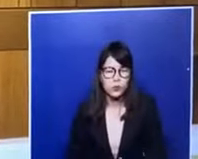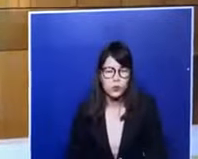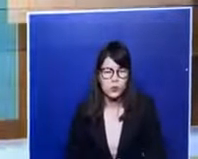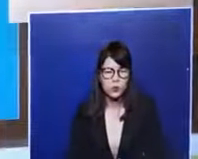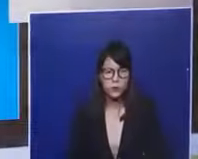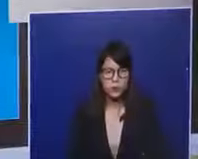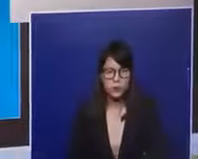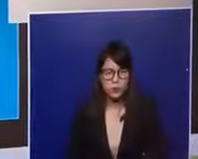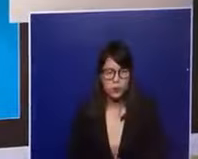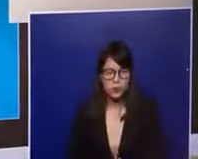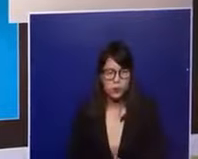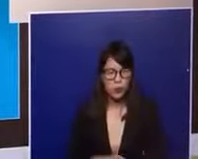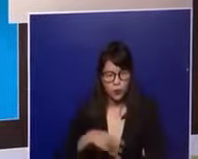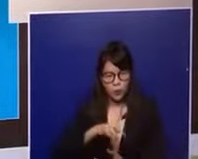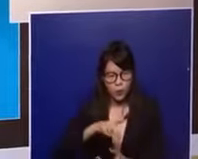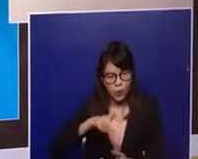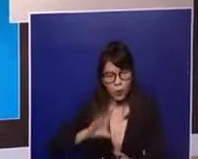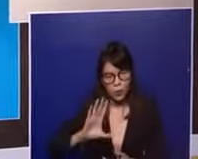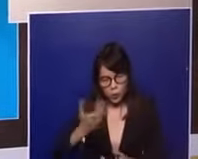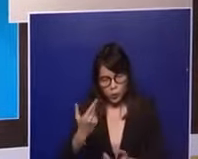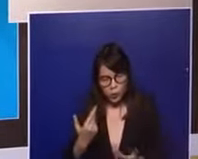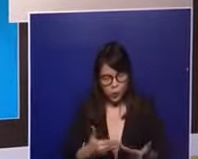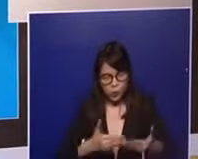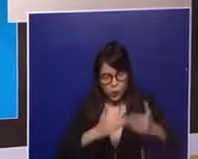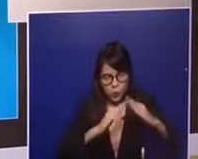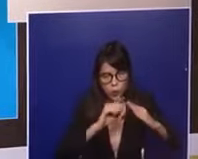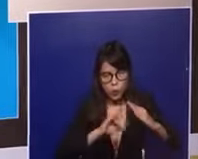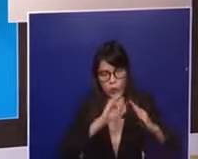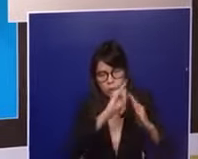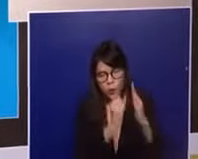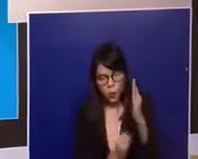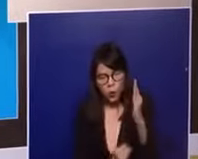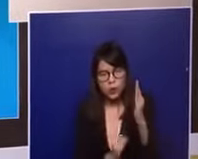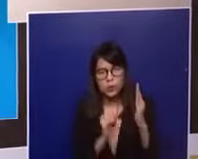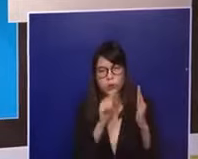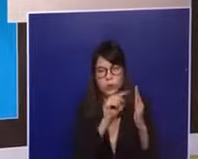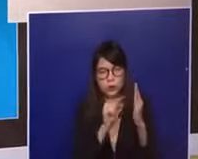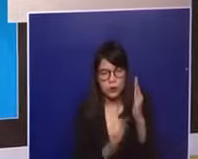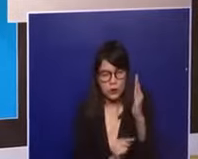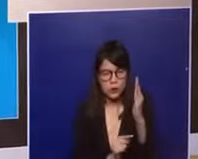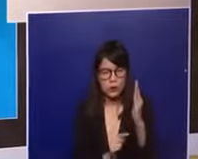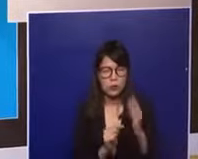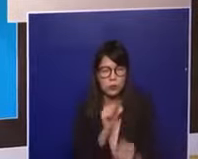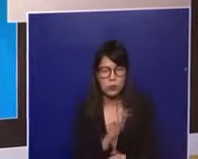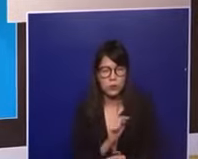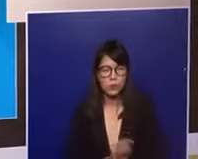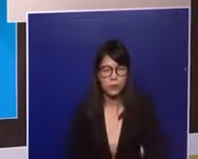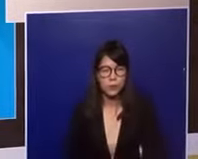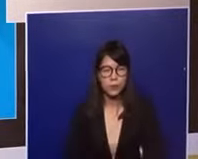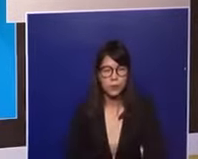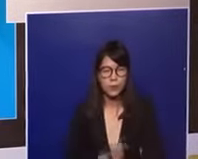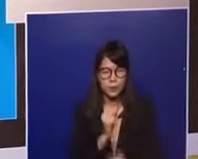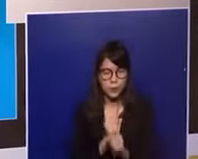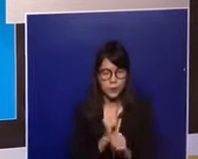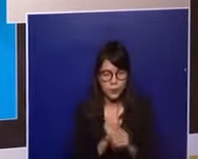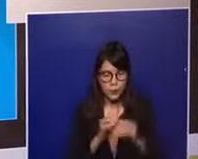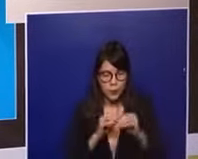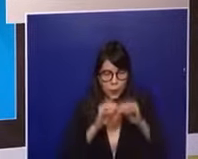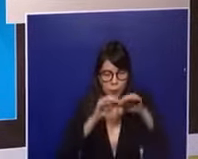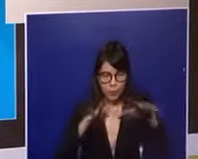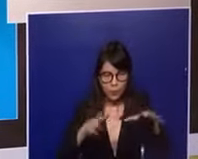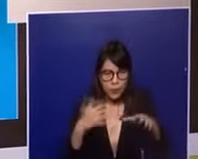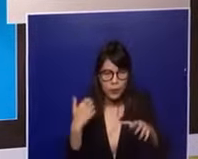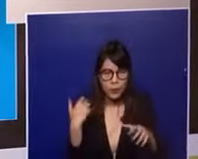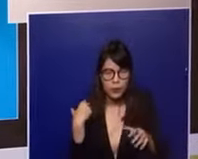งบประมาณให้ปปช.มีการตั้งสำนักงานปปช.ระดับจังหวัดสิ่งเหล่านี้ถือว่าทำให้เกิดกระจายช่องทางการ